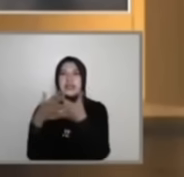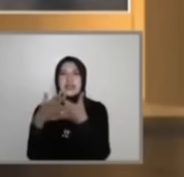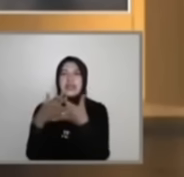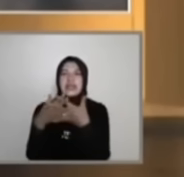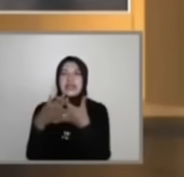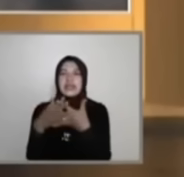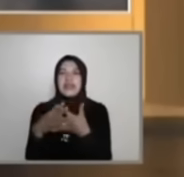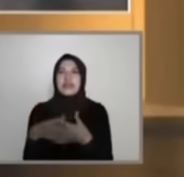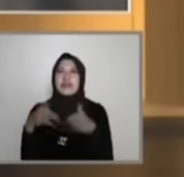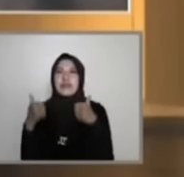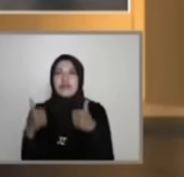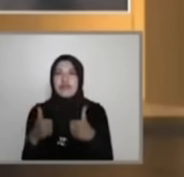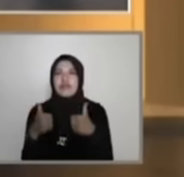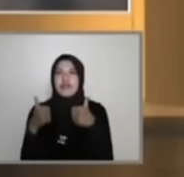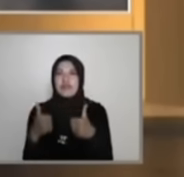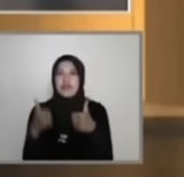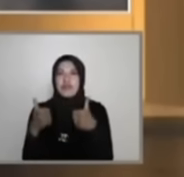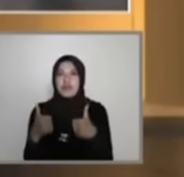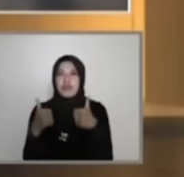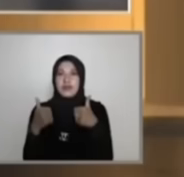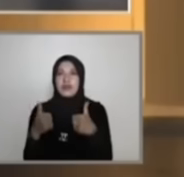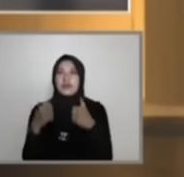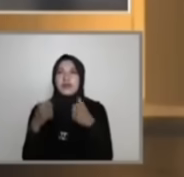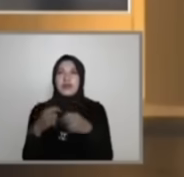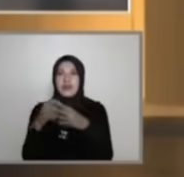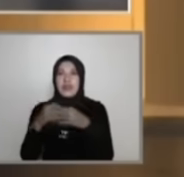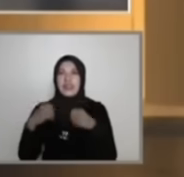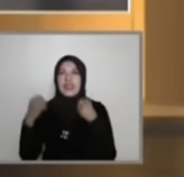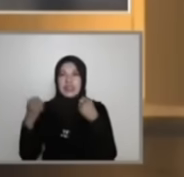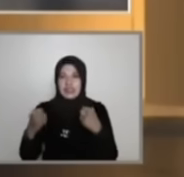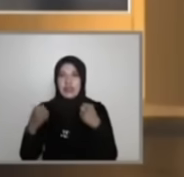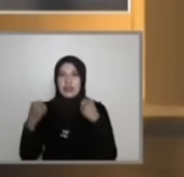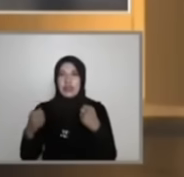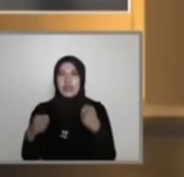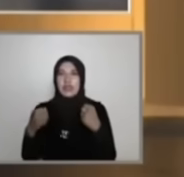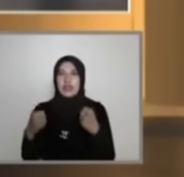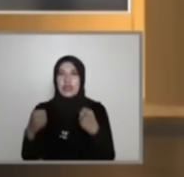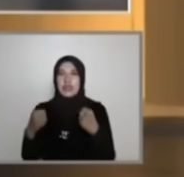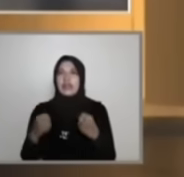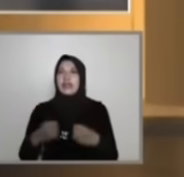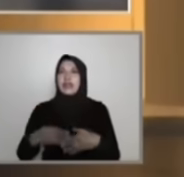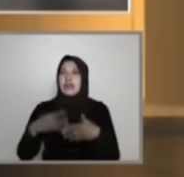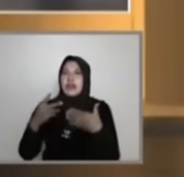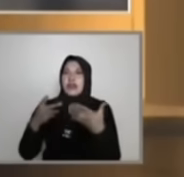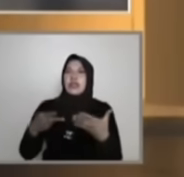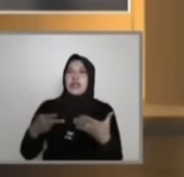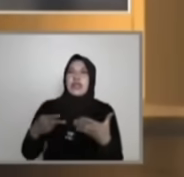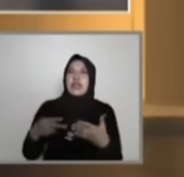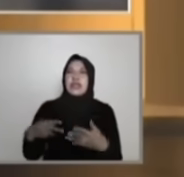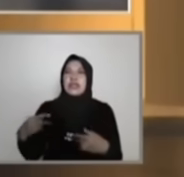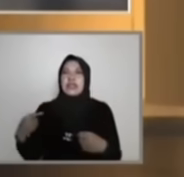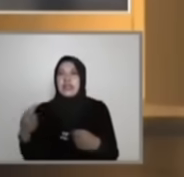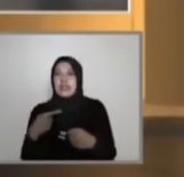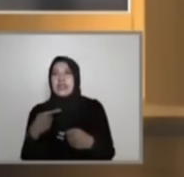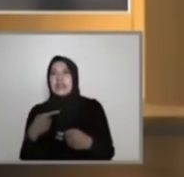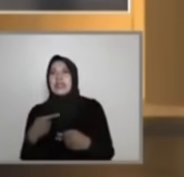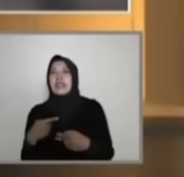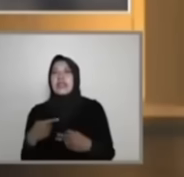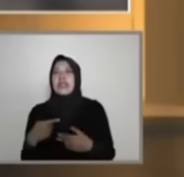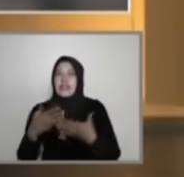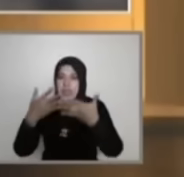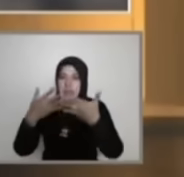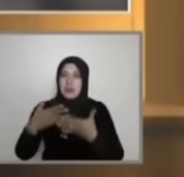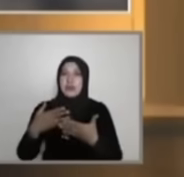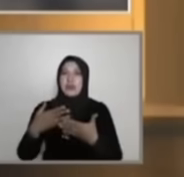Siap. Tentu dengan kekuatan kekuasaan yang kita punya